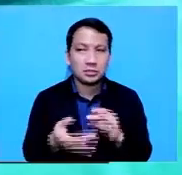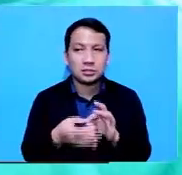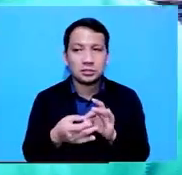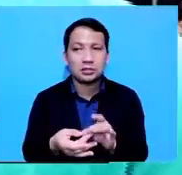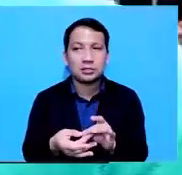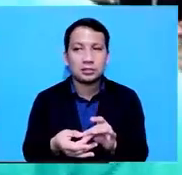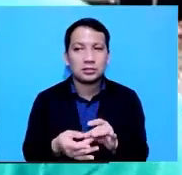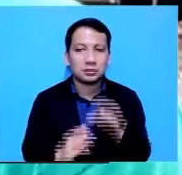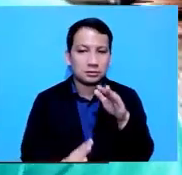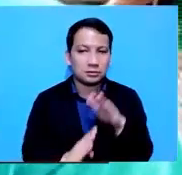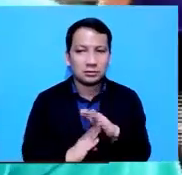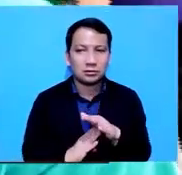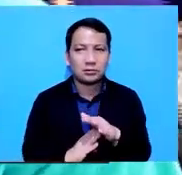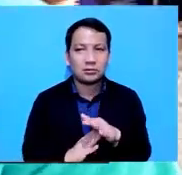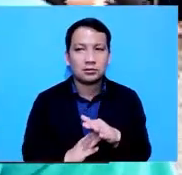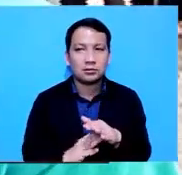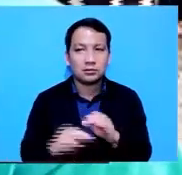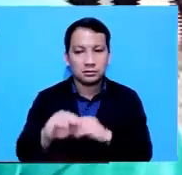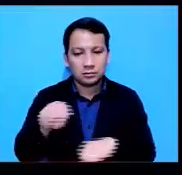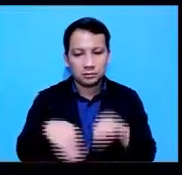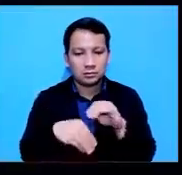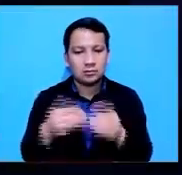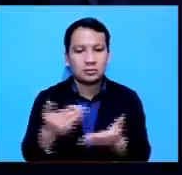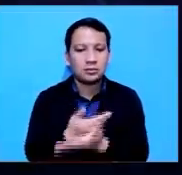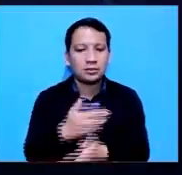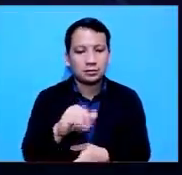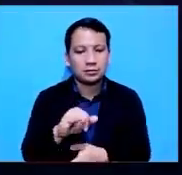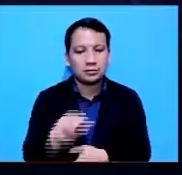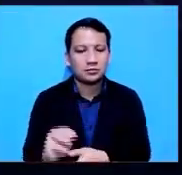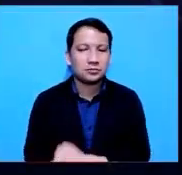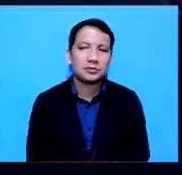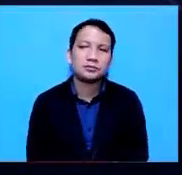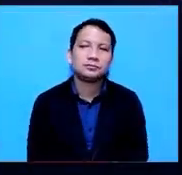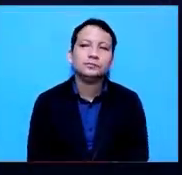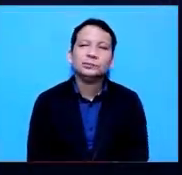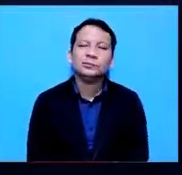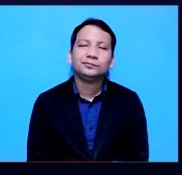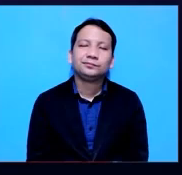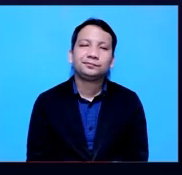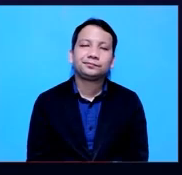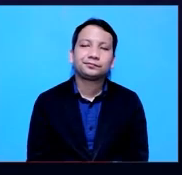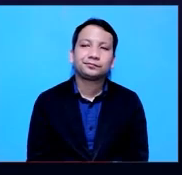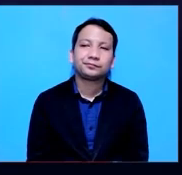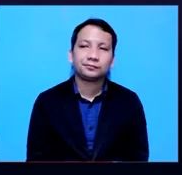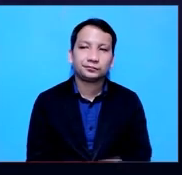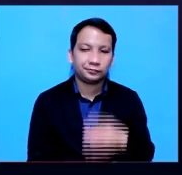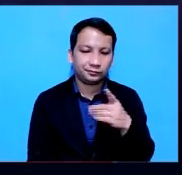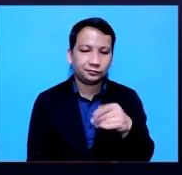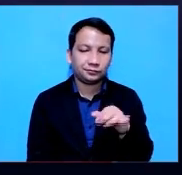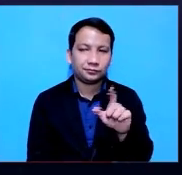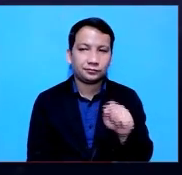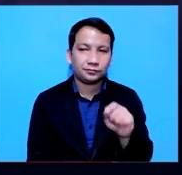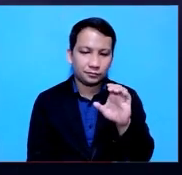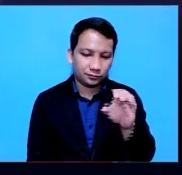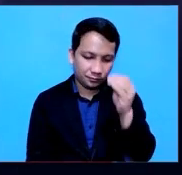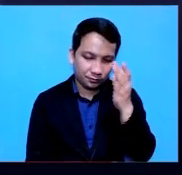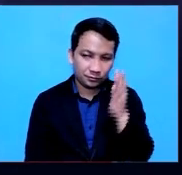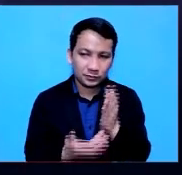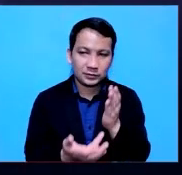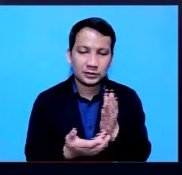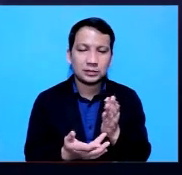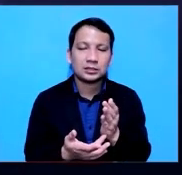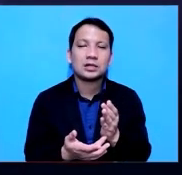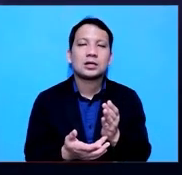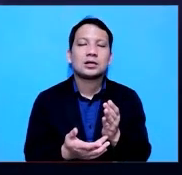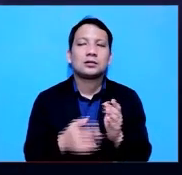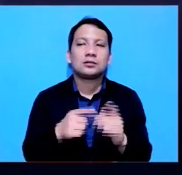nag-deadline na, magpapalit na lang ako ng bagong SIM. Sa huling tala ng Department of Information and Communications Technology o DICT,